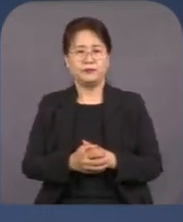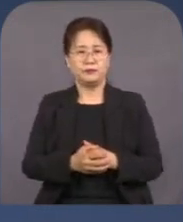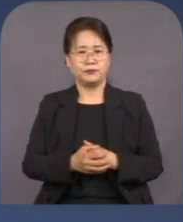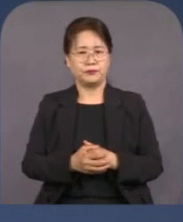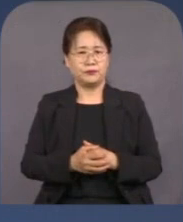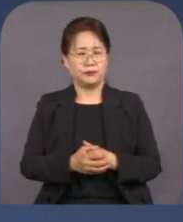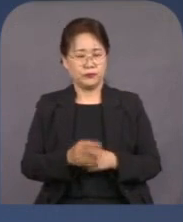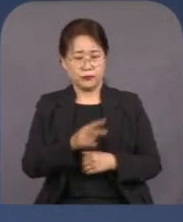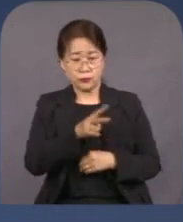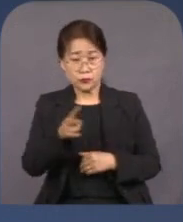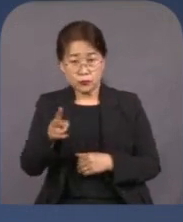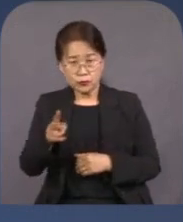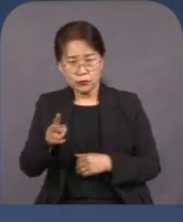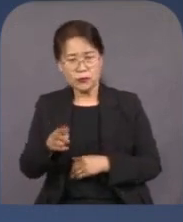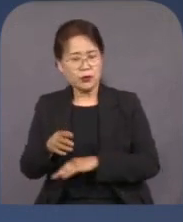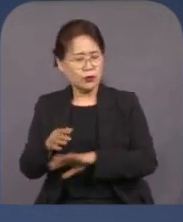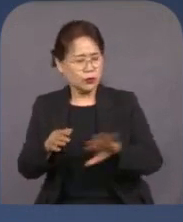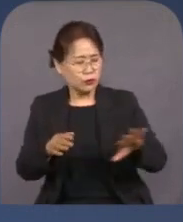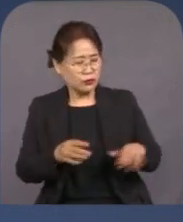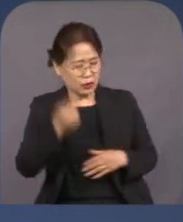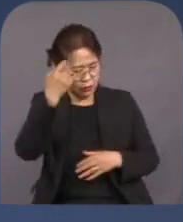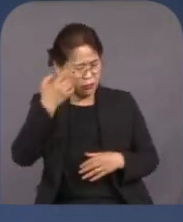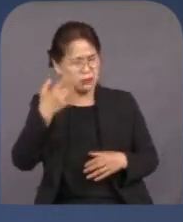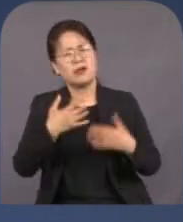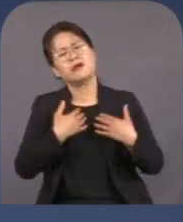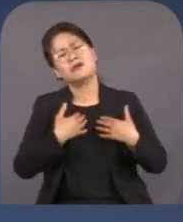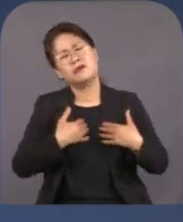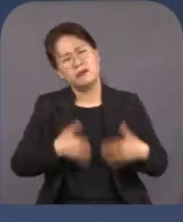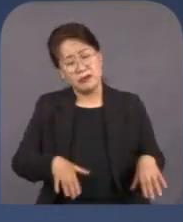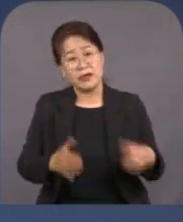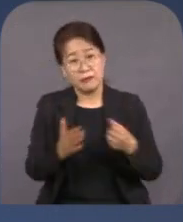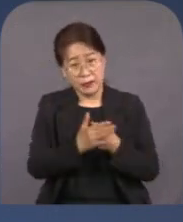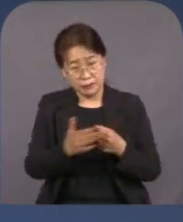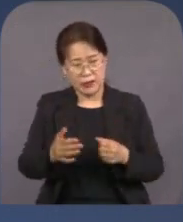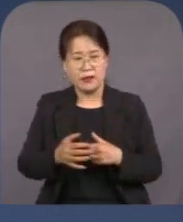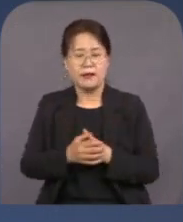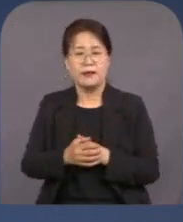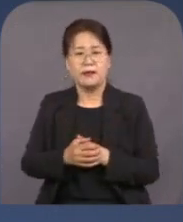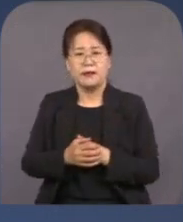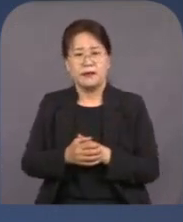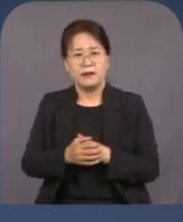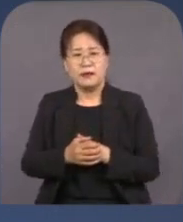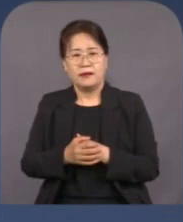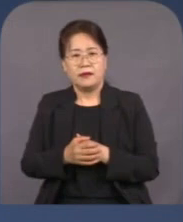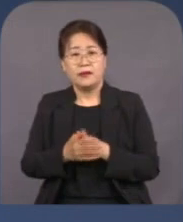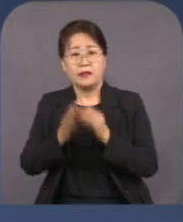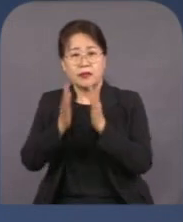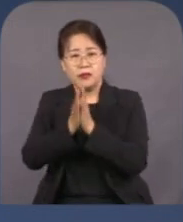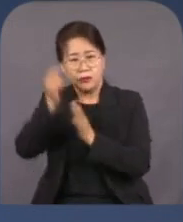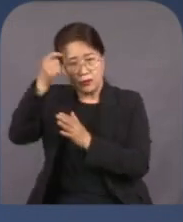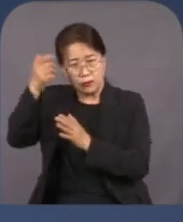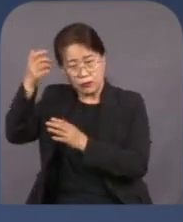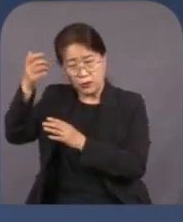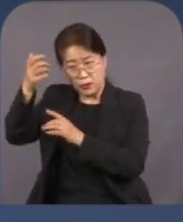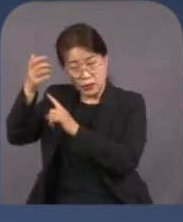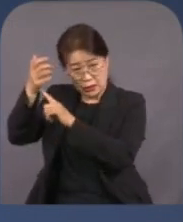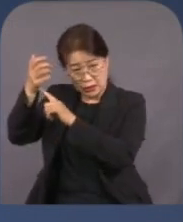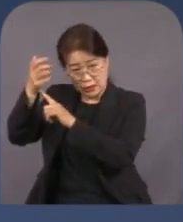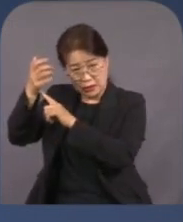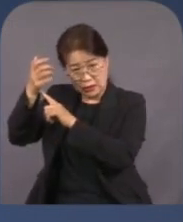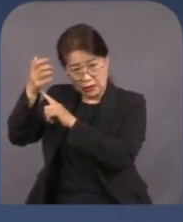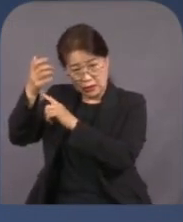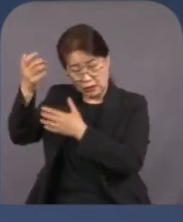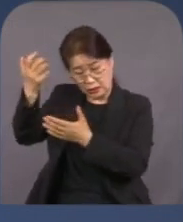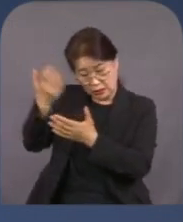이것이 바로 우리의 영적인 연약함입니다 그런데 기도의 영이신 성령께서 말할 수